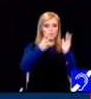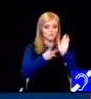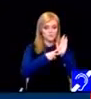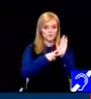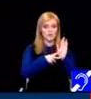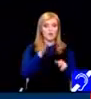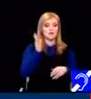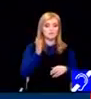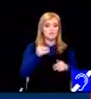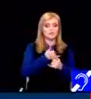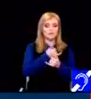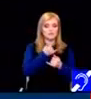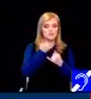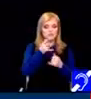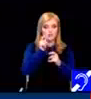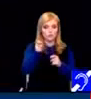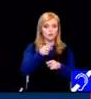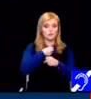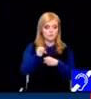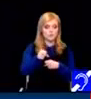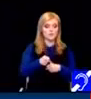1917 să fie încredințată cea mai